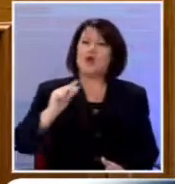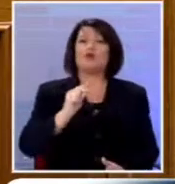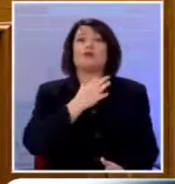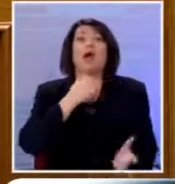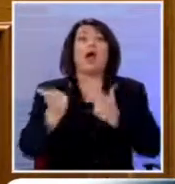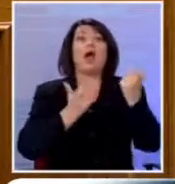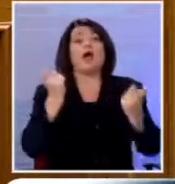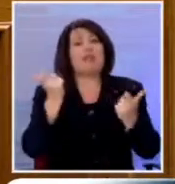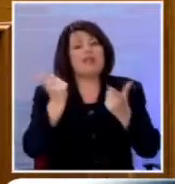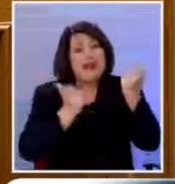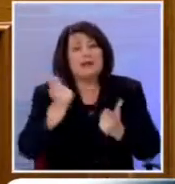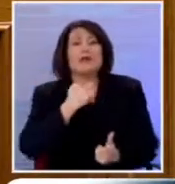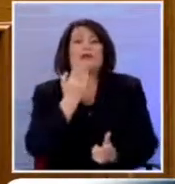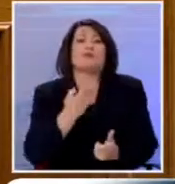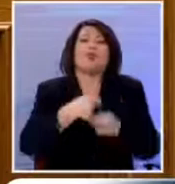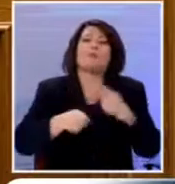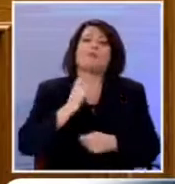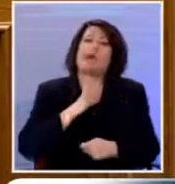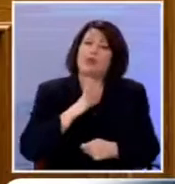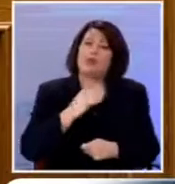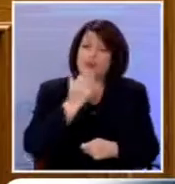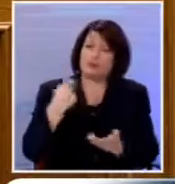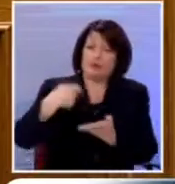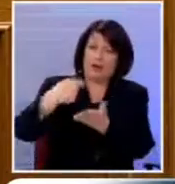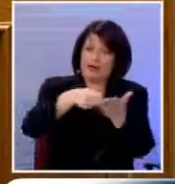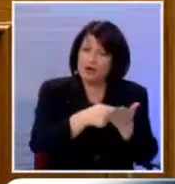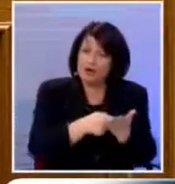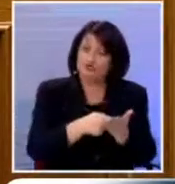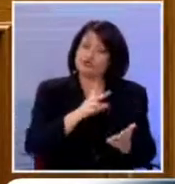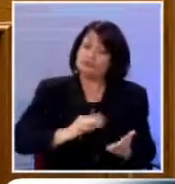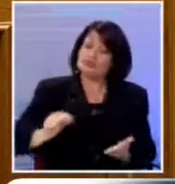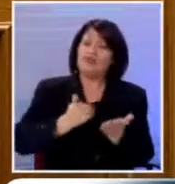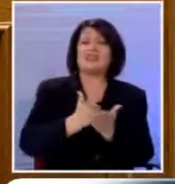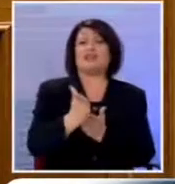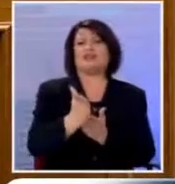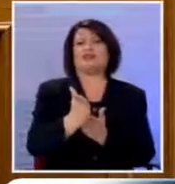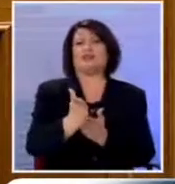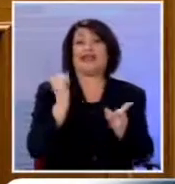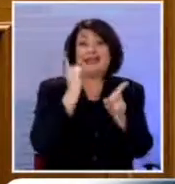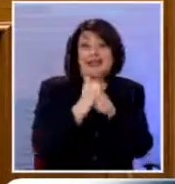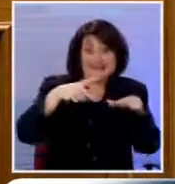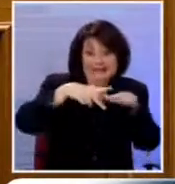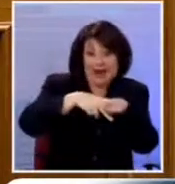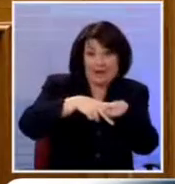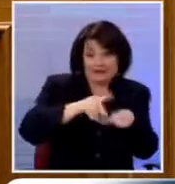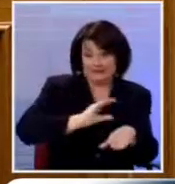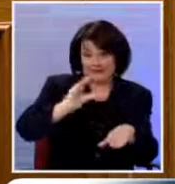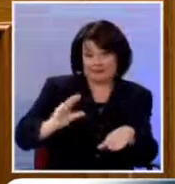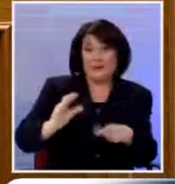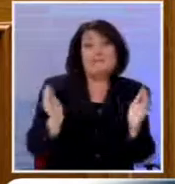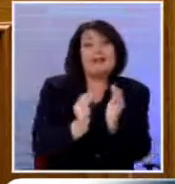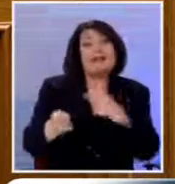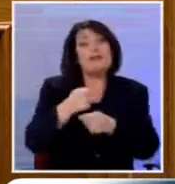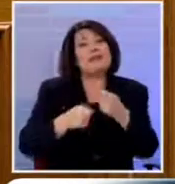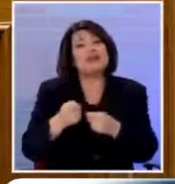κόκκινων δανείων σε φυσικά πρόσωπα και επιχειρήσεις. Ίδρυση αναπτυξιακής τράπεζας ειδικού σκοπού για στήριξη των